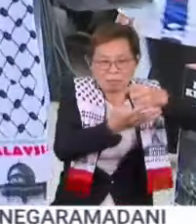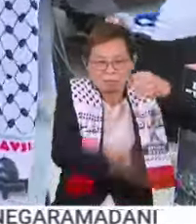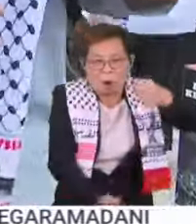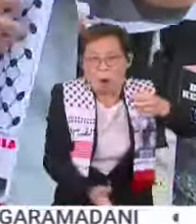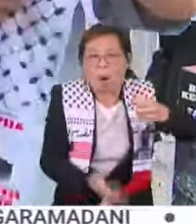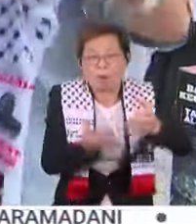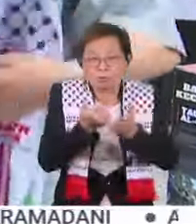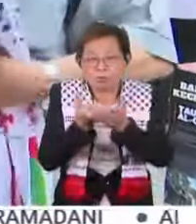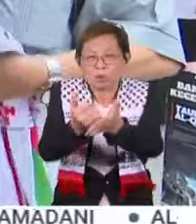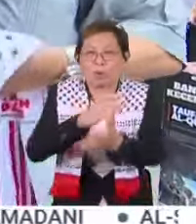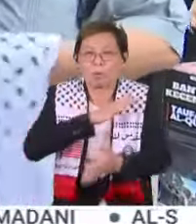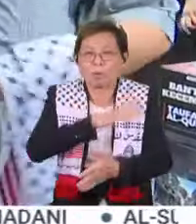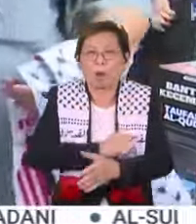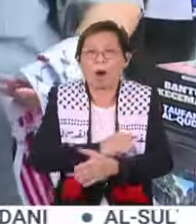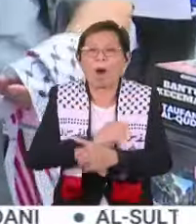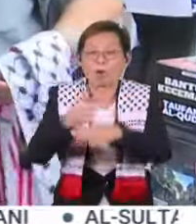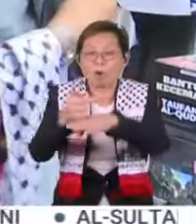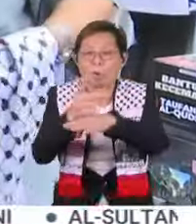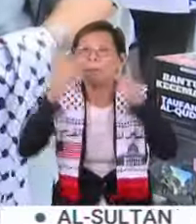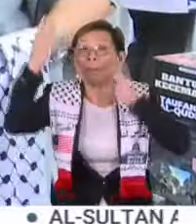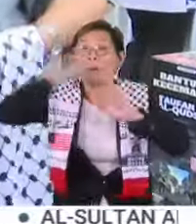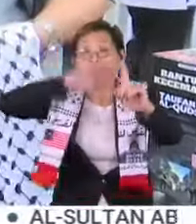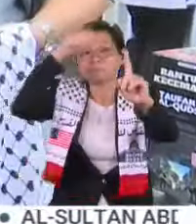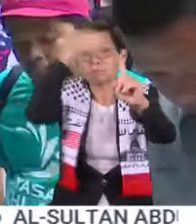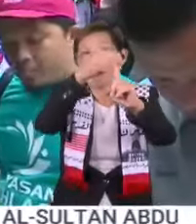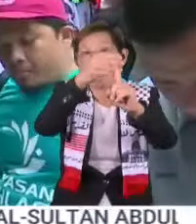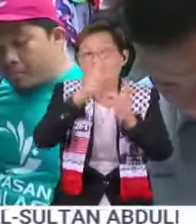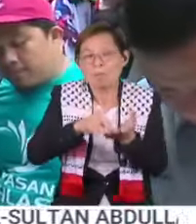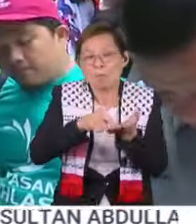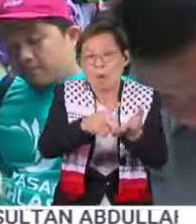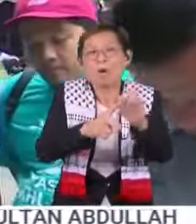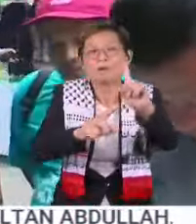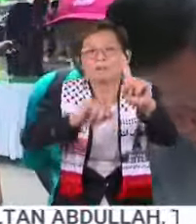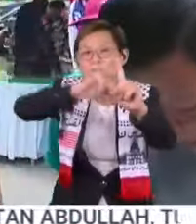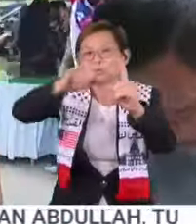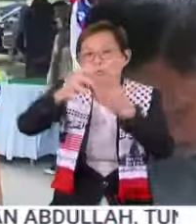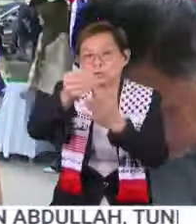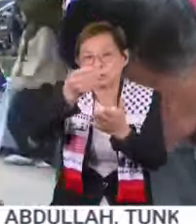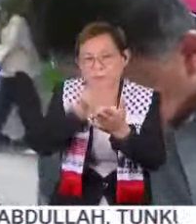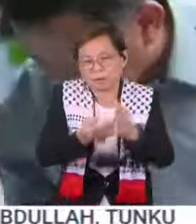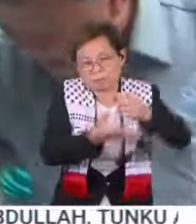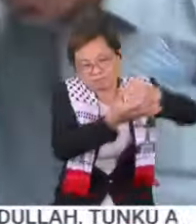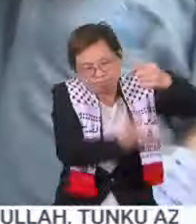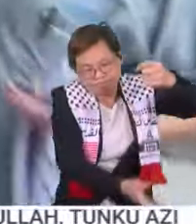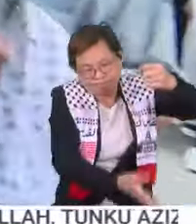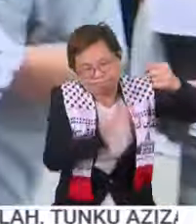Palestin Gerakan Koperasi Malaysia dengan sasaran sumbangan sebanyak RM1 juta.